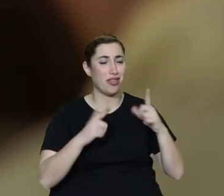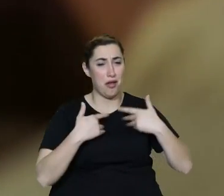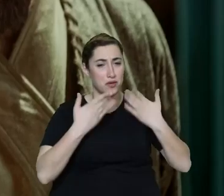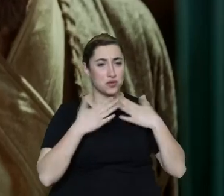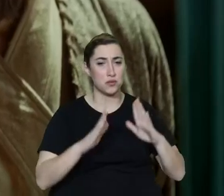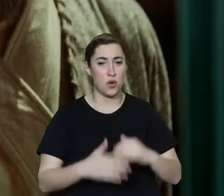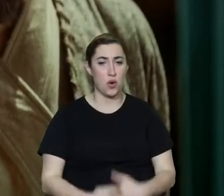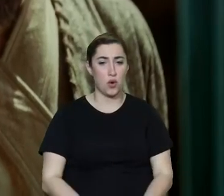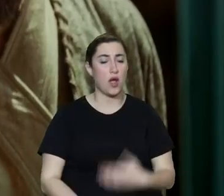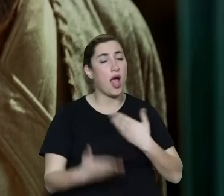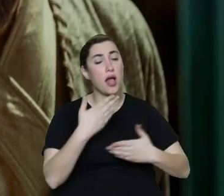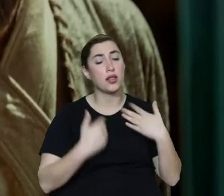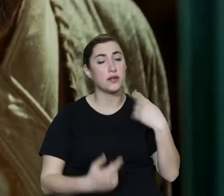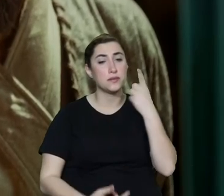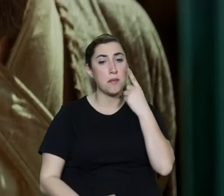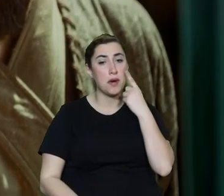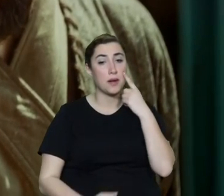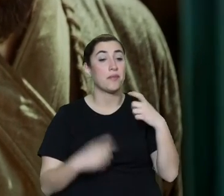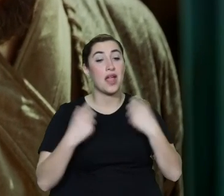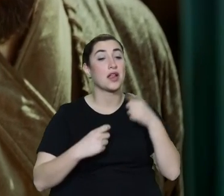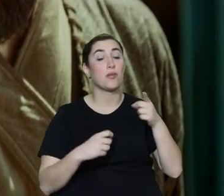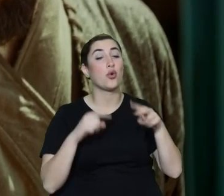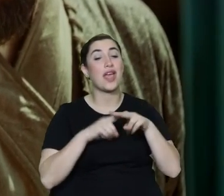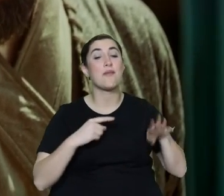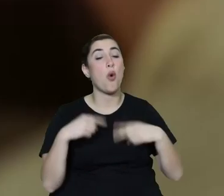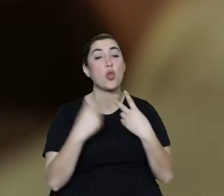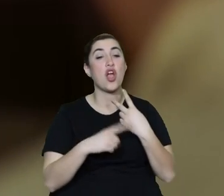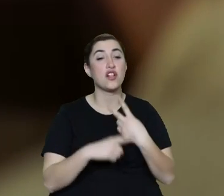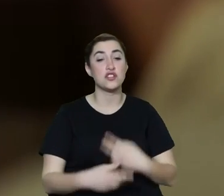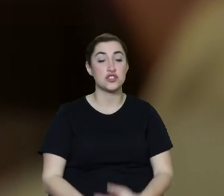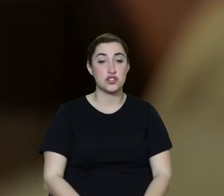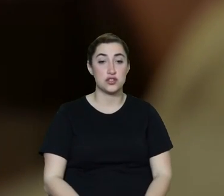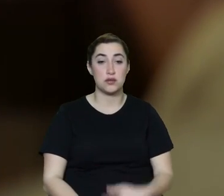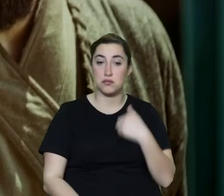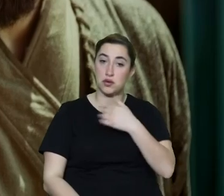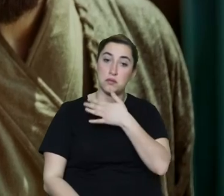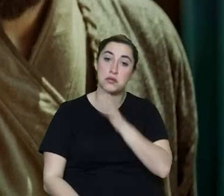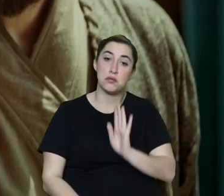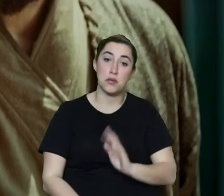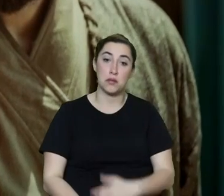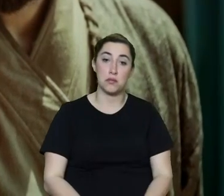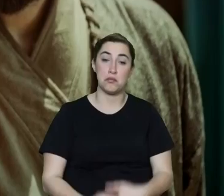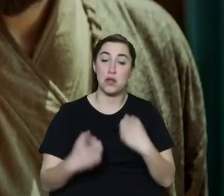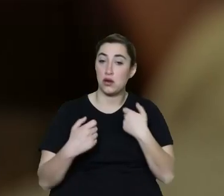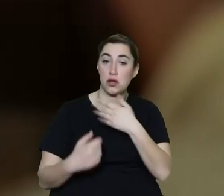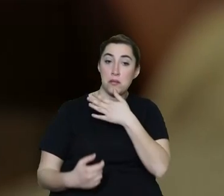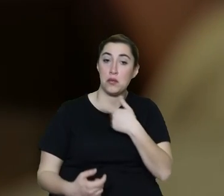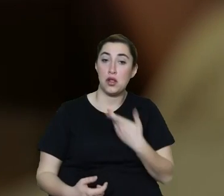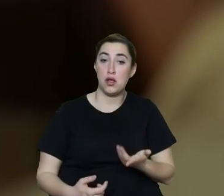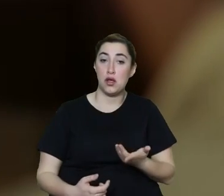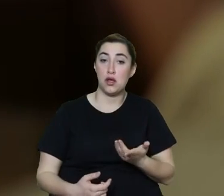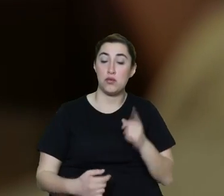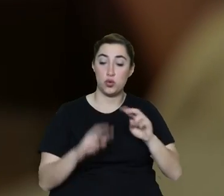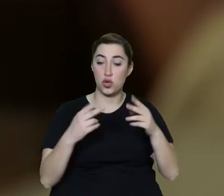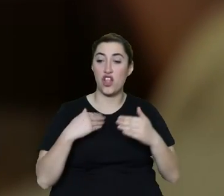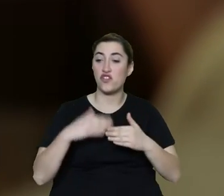yok. Anlat bakalım. Nerededir bu Kerimoğlu Yalçın? Ben bilmem efendim. Nereden bileyim ben?